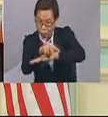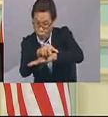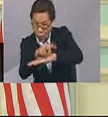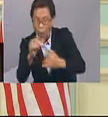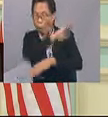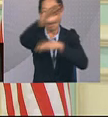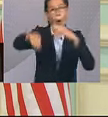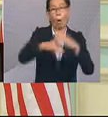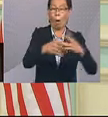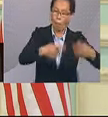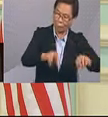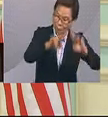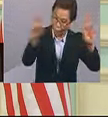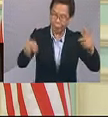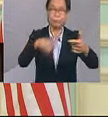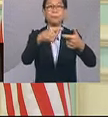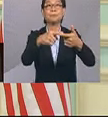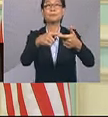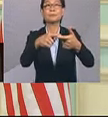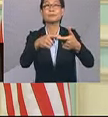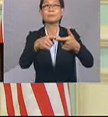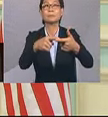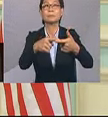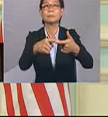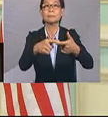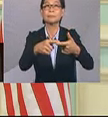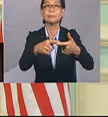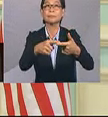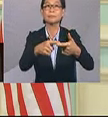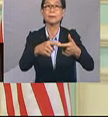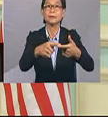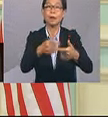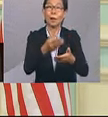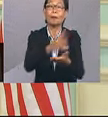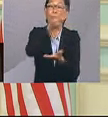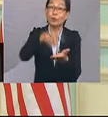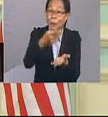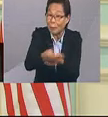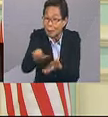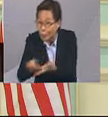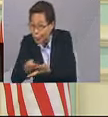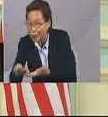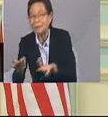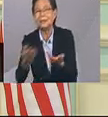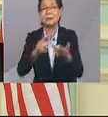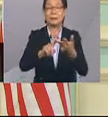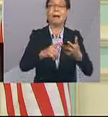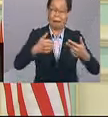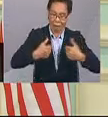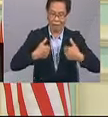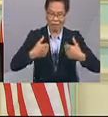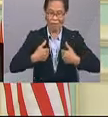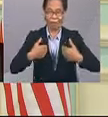menyeluruh di pasaraya dan di mall membeli belah dan sebagainya juga tidak